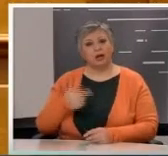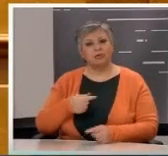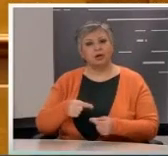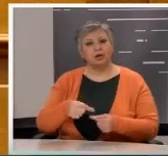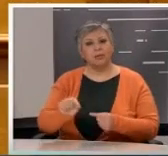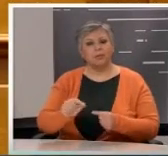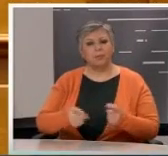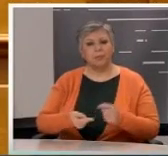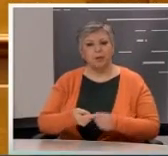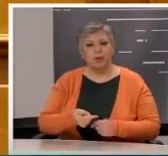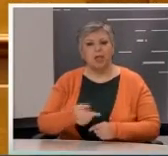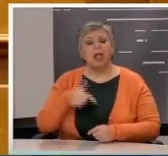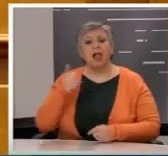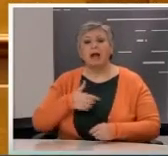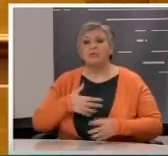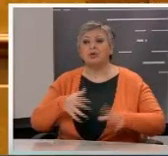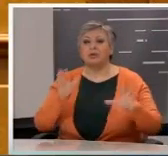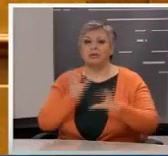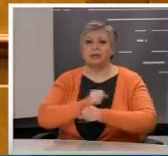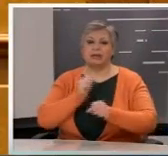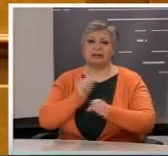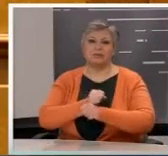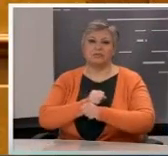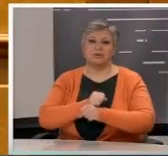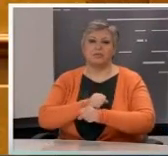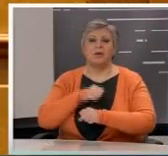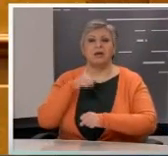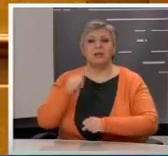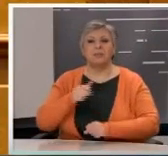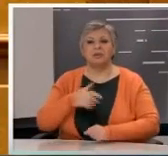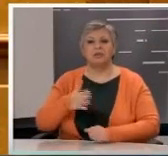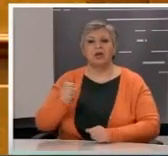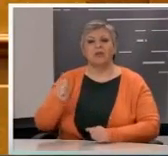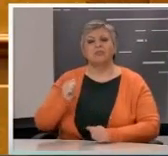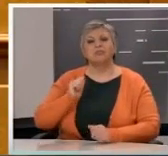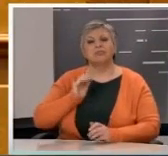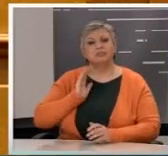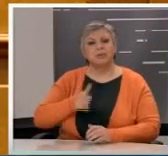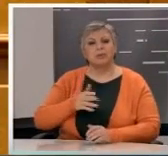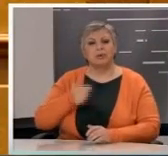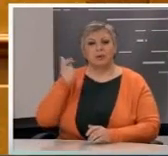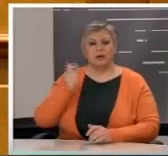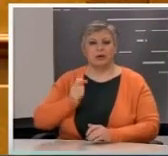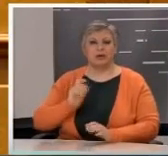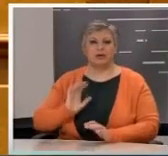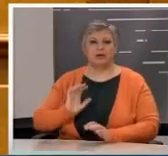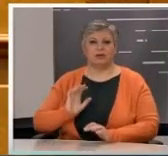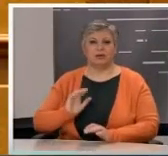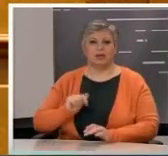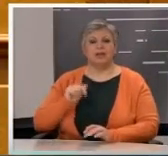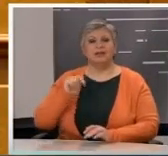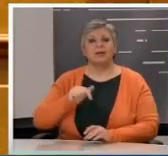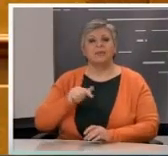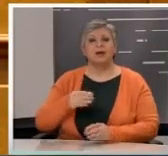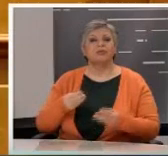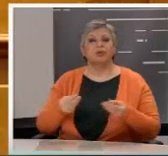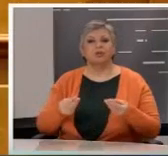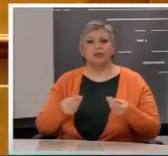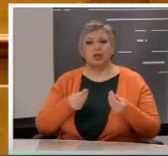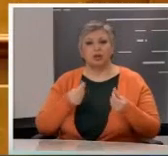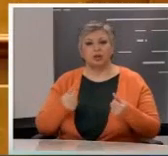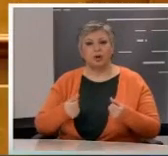διαδικασία εξόδου και να δημιουργήσετε την ανάγκη, για μια προληπτική γραμμή στήριξης, έτσι ώστε να εξαναγκάσετε την